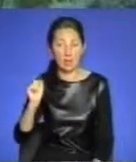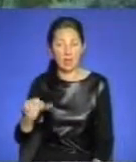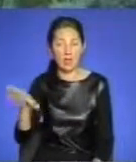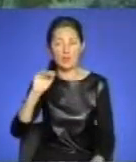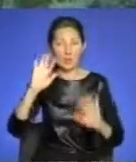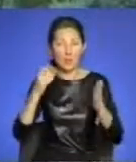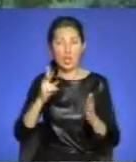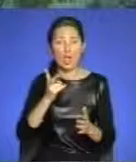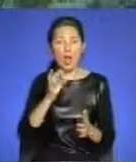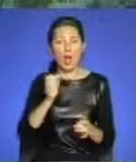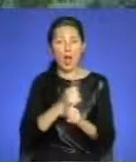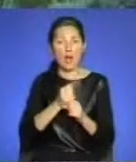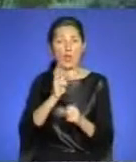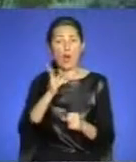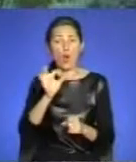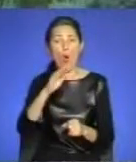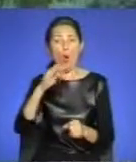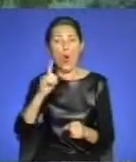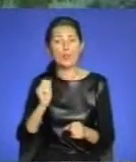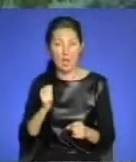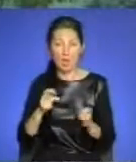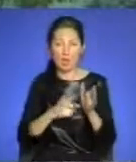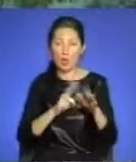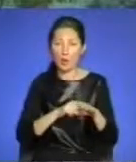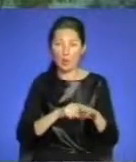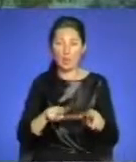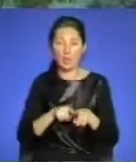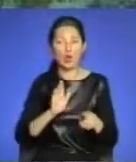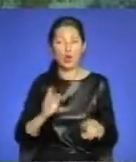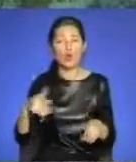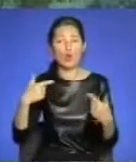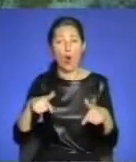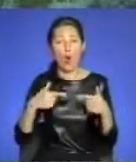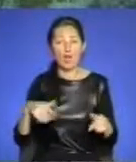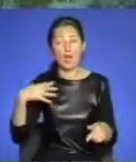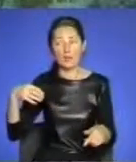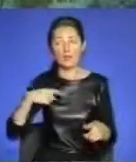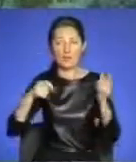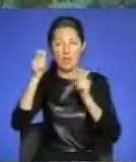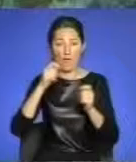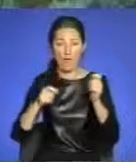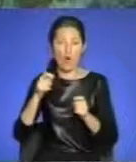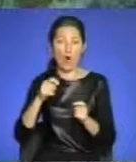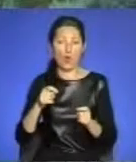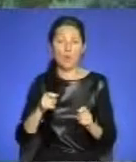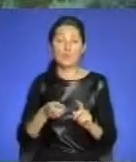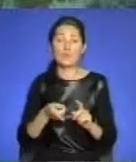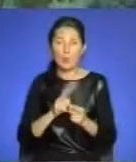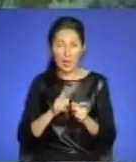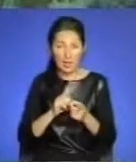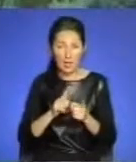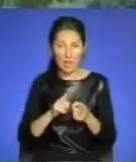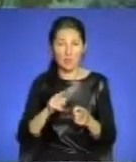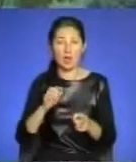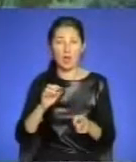годину. Також в нас будуть гості з Львівського форуму видавців, перекладач Юрій Матвійович, Вощук, Люба Якимчук.